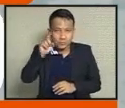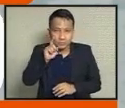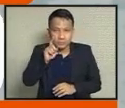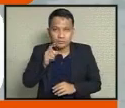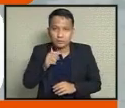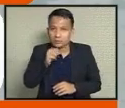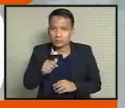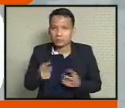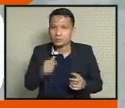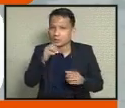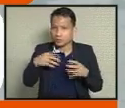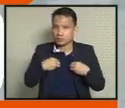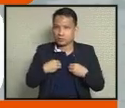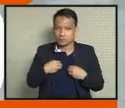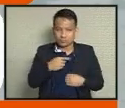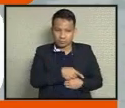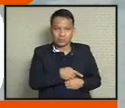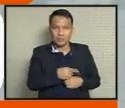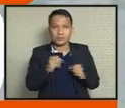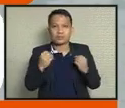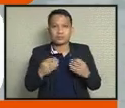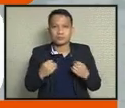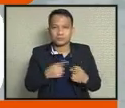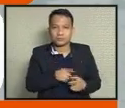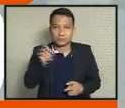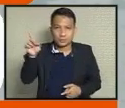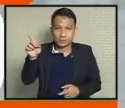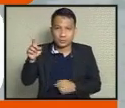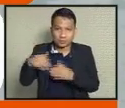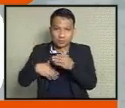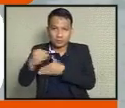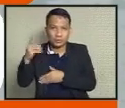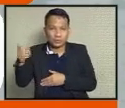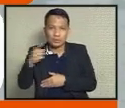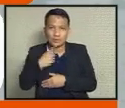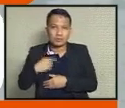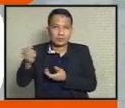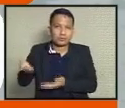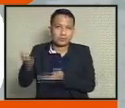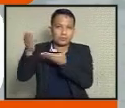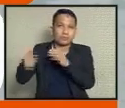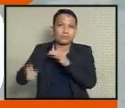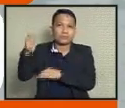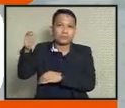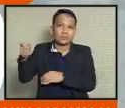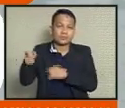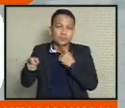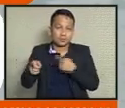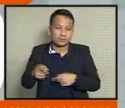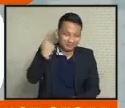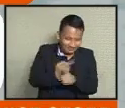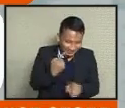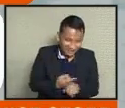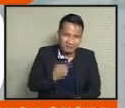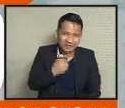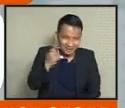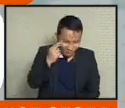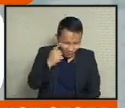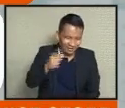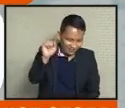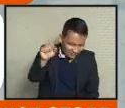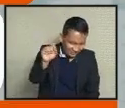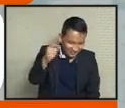hindi naman ako, pinaniwala ako ng taumin. Ito yung panalo doon kasi hindi ako naglalabas. It is just good for ya.